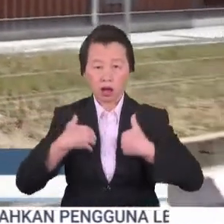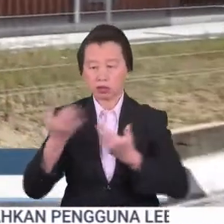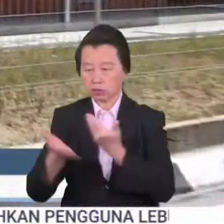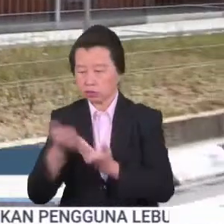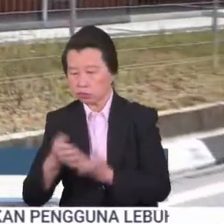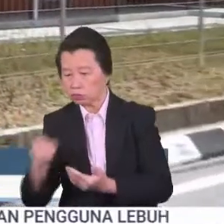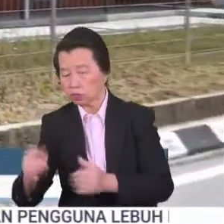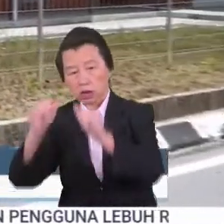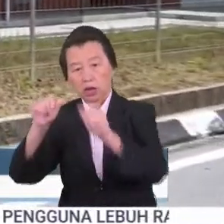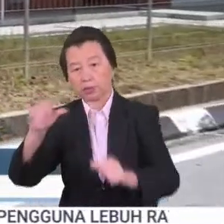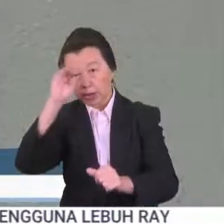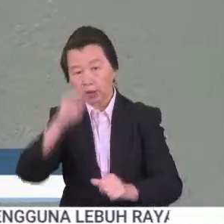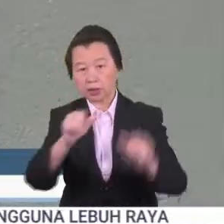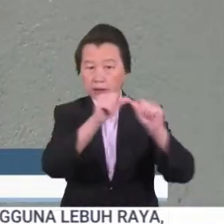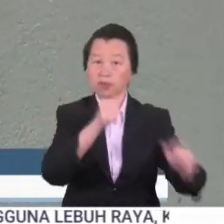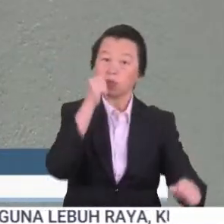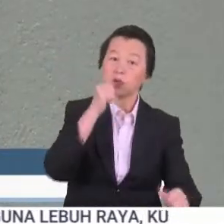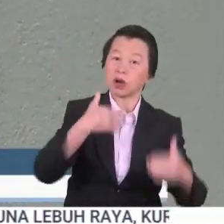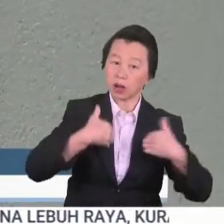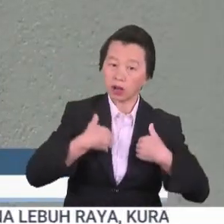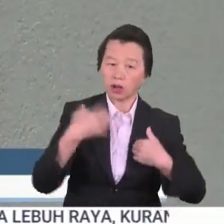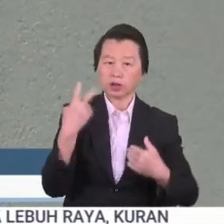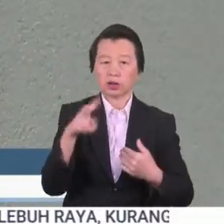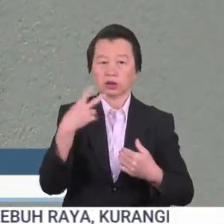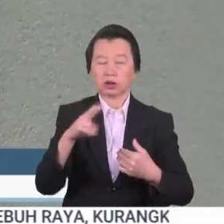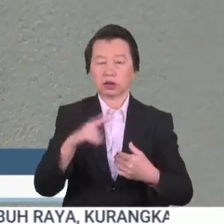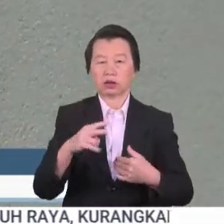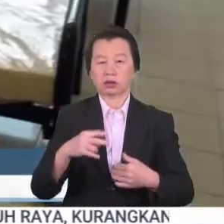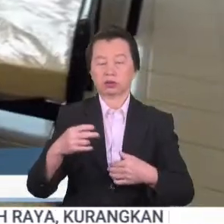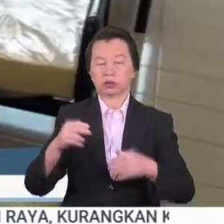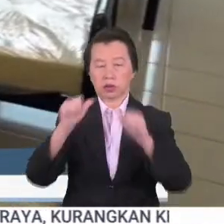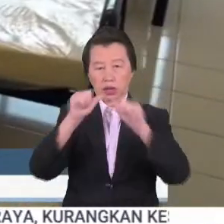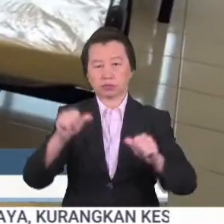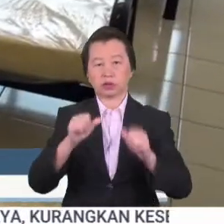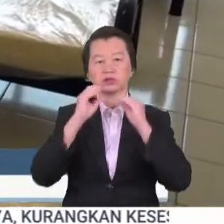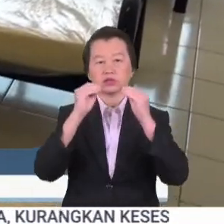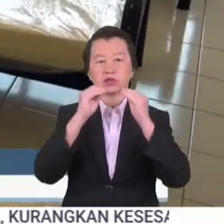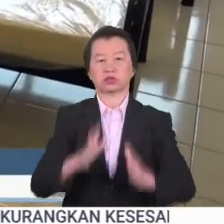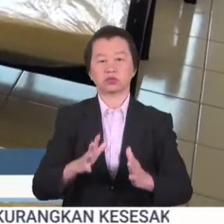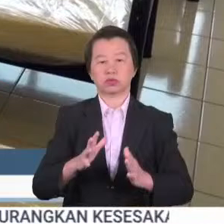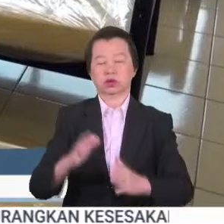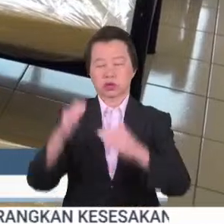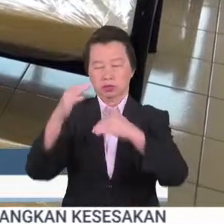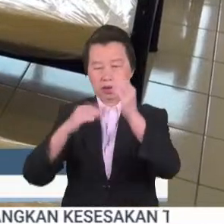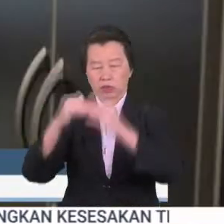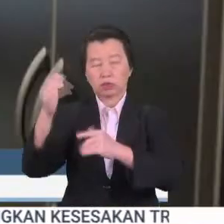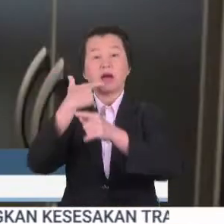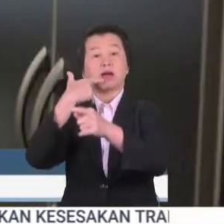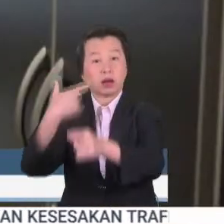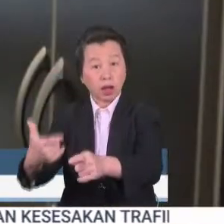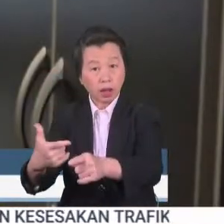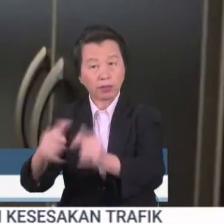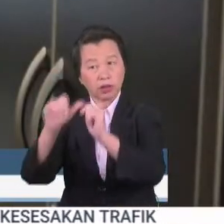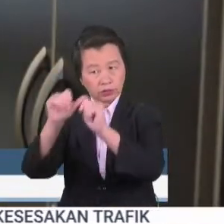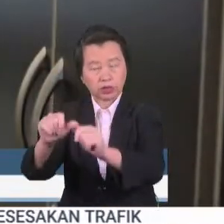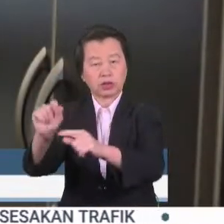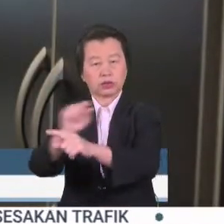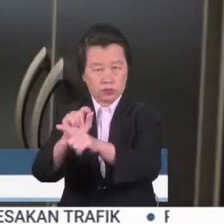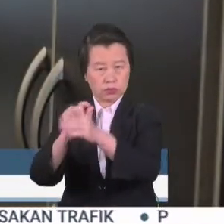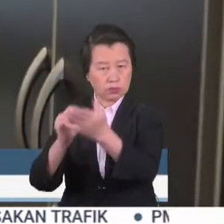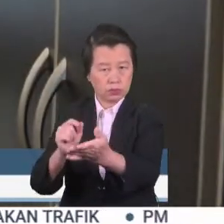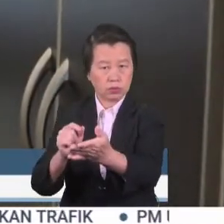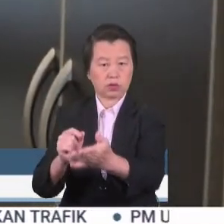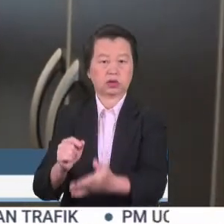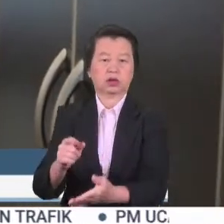kemudahan asrama lelaki dan perempuan selain 12 unit kuars kediaman guru manakala bangunan lama SK Ulus Gan kini masih digunakan oleh